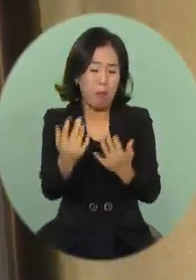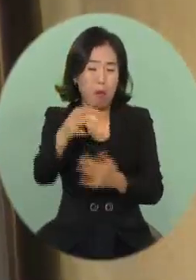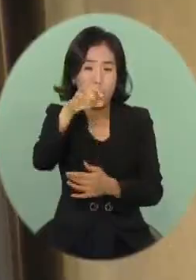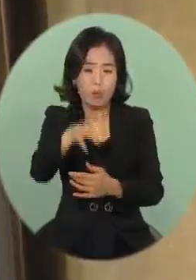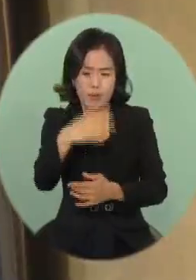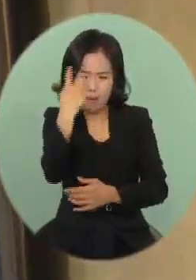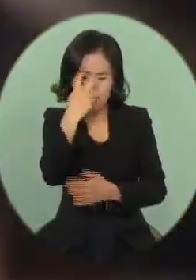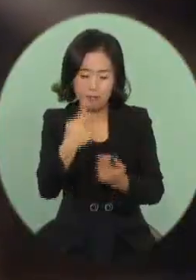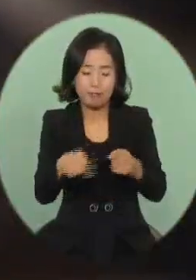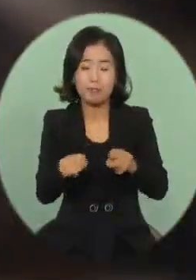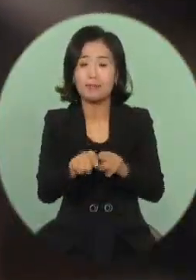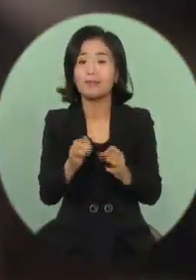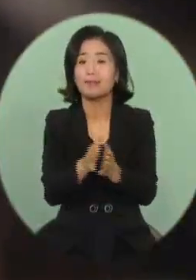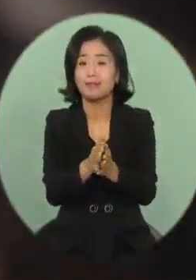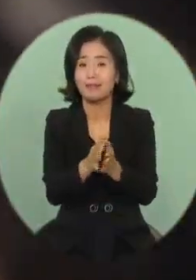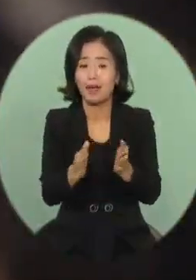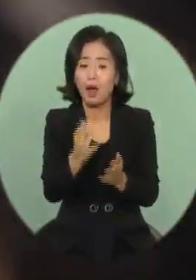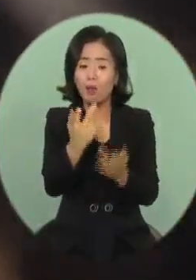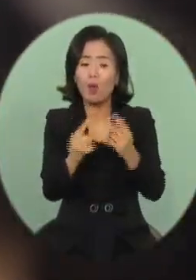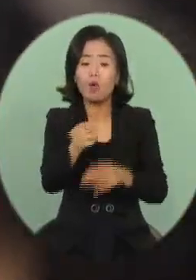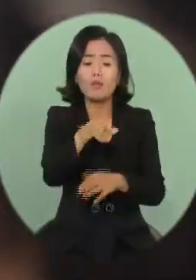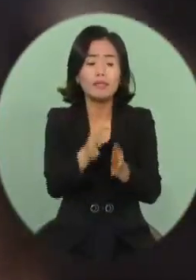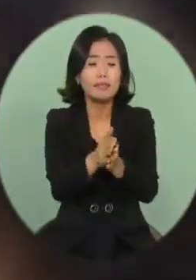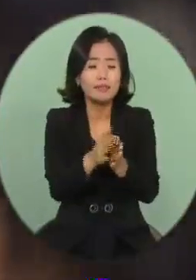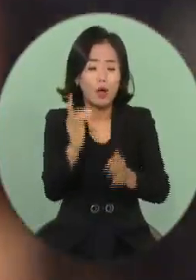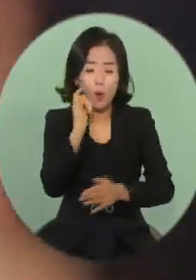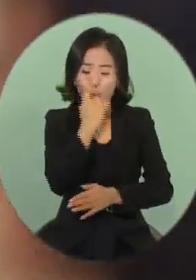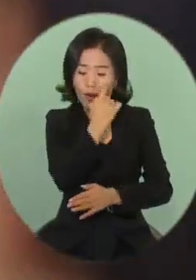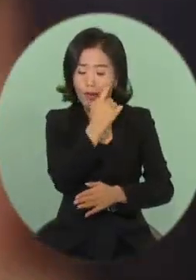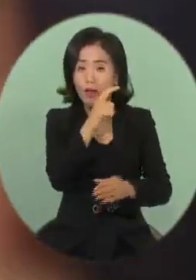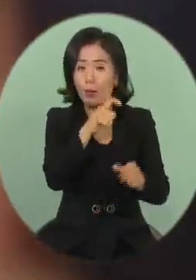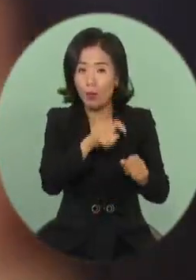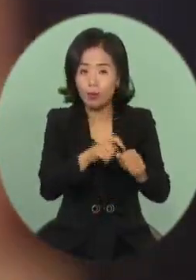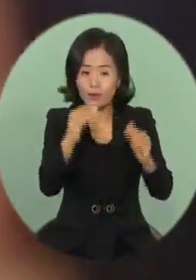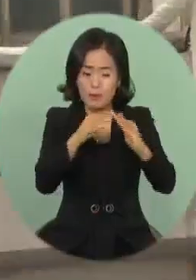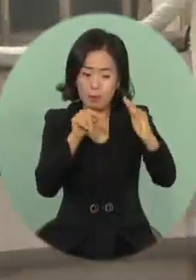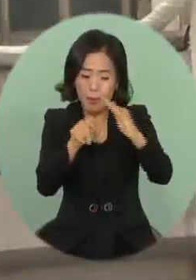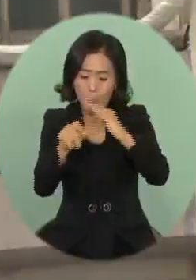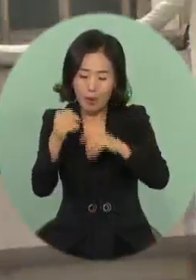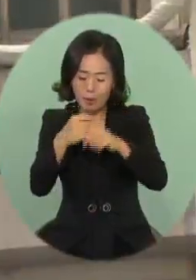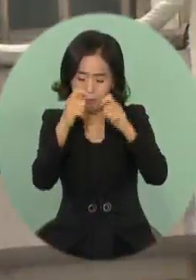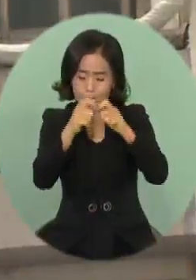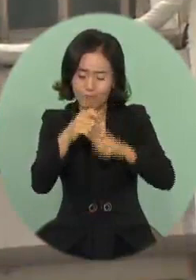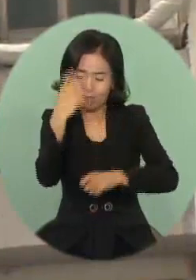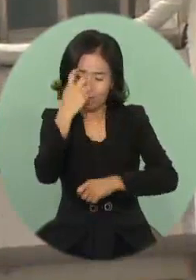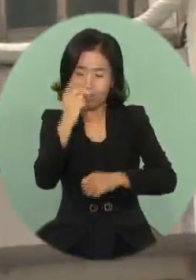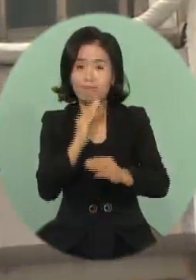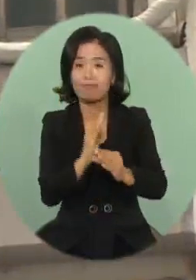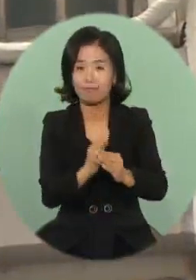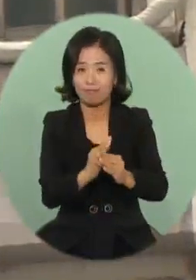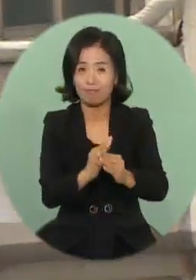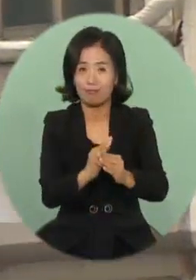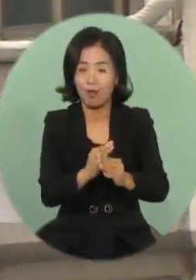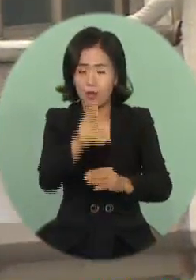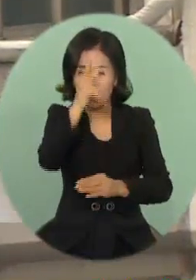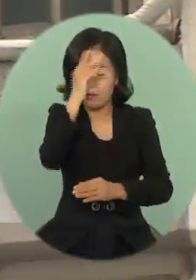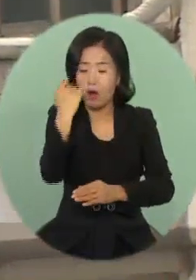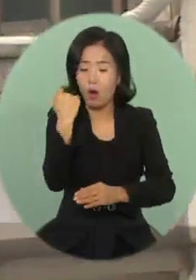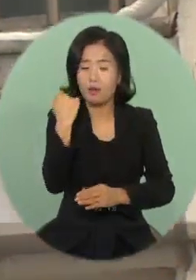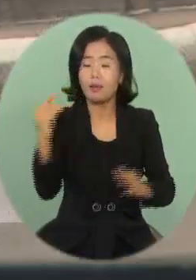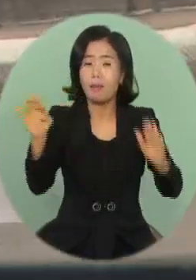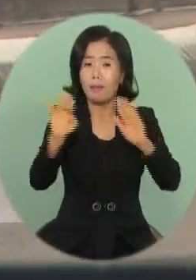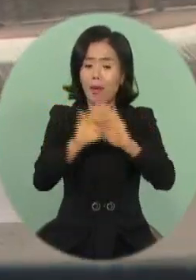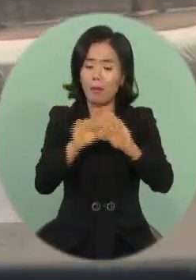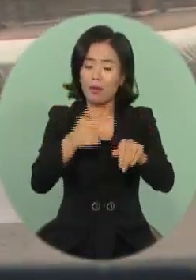감식에 나섰습니다. 불이 어디서 시작됐는지 확인하기 위해 집안 곳곳을 꼼꼼하게 살핍니다. 경찰은 어제